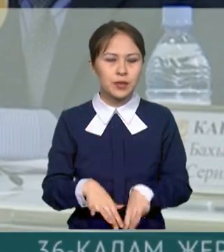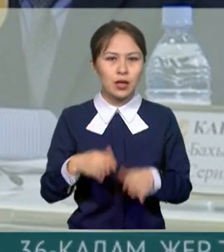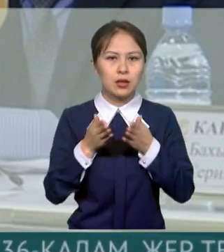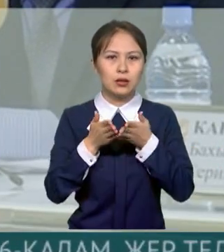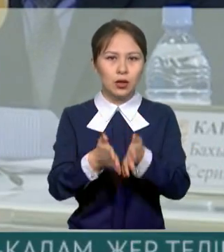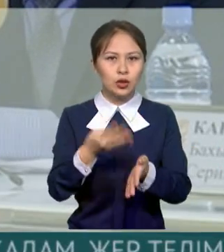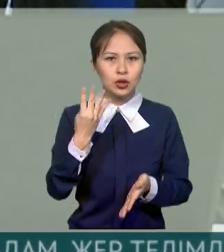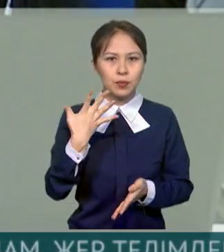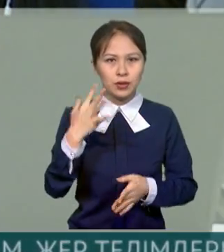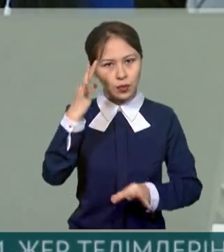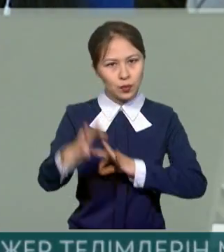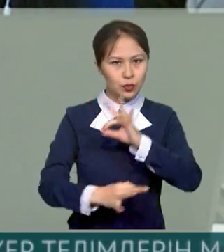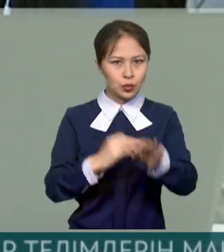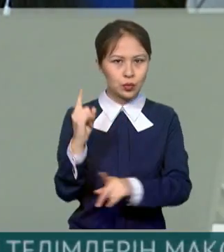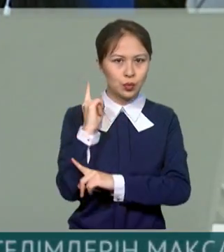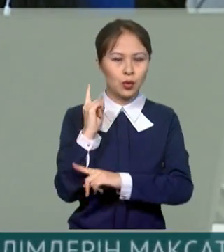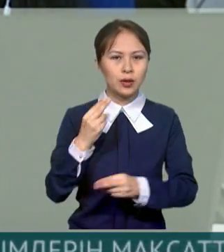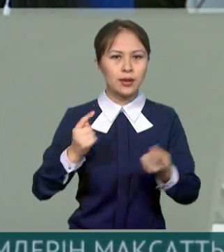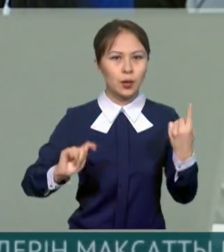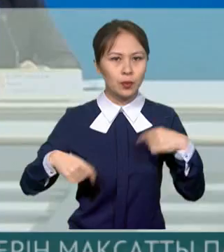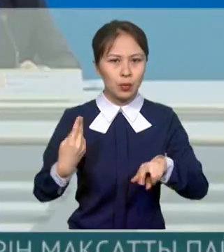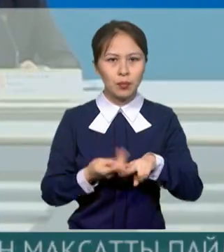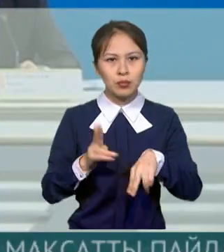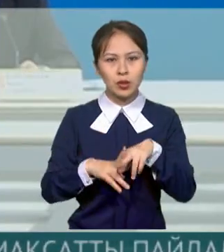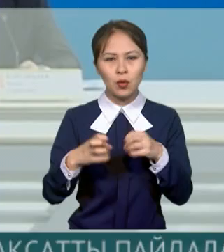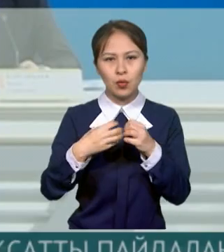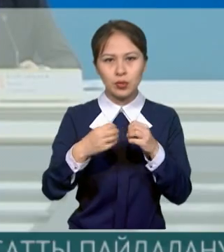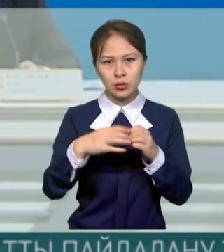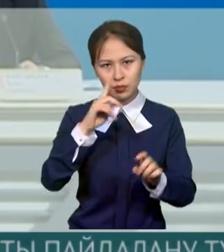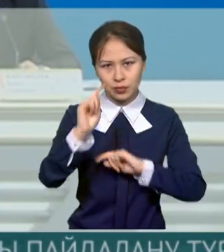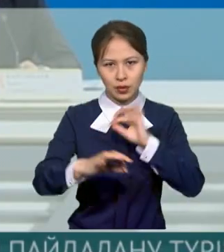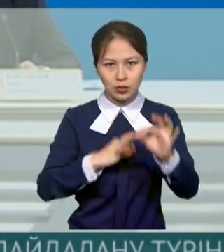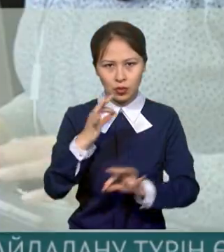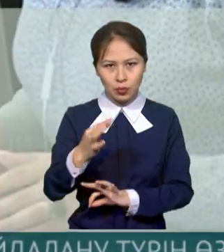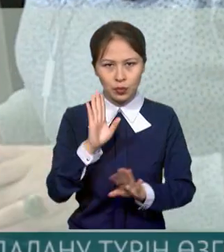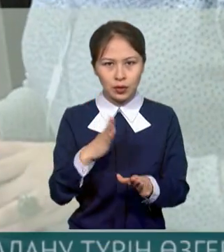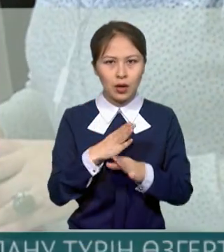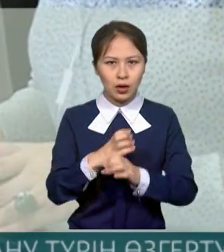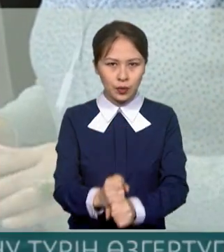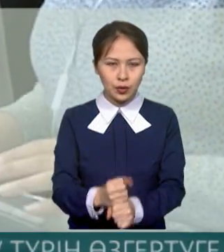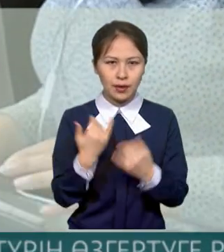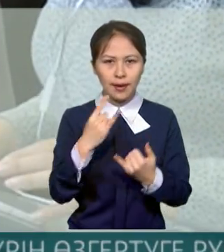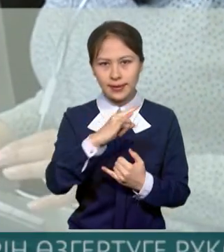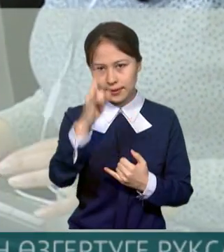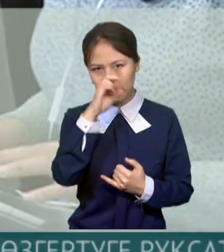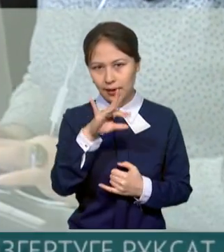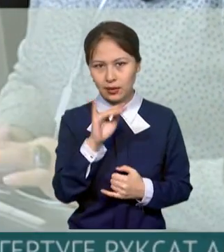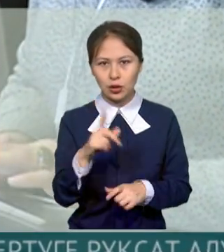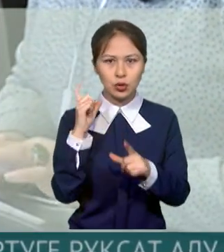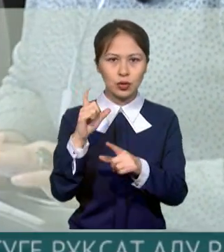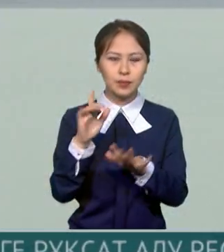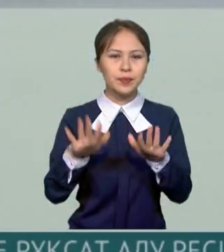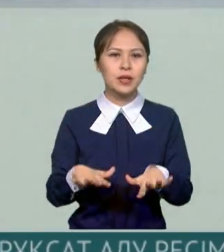арқылы жеткізу үшін 45 тәулік шығындаса, Құрық порты арқылы бұл уақыт 15 тәулікке қысқарады. Демек, Қазақстанның транзиттік